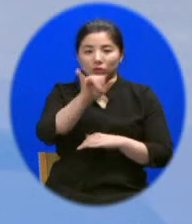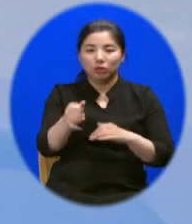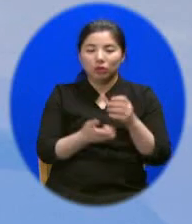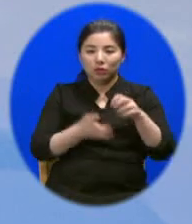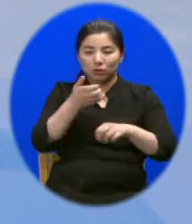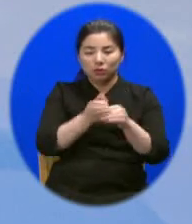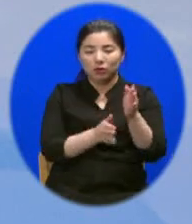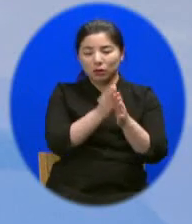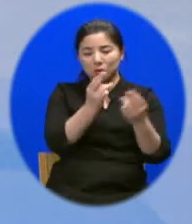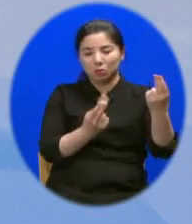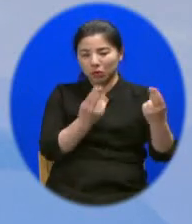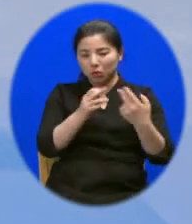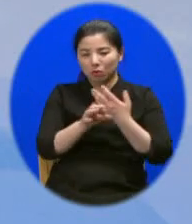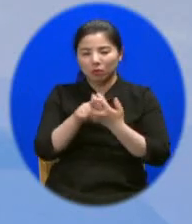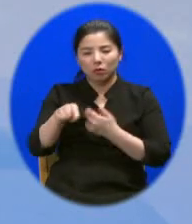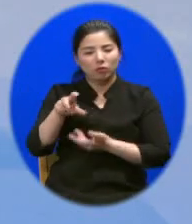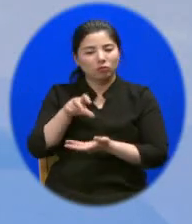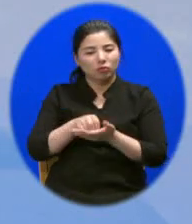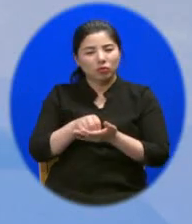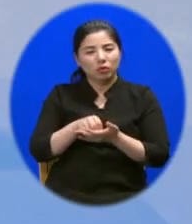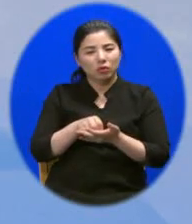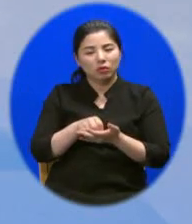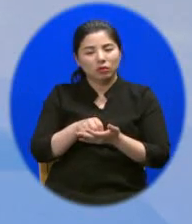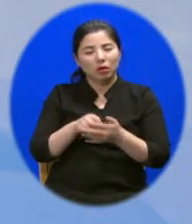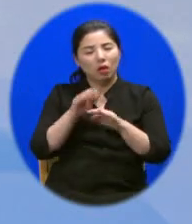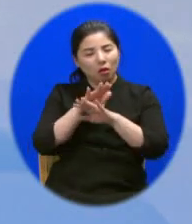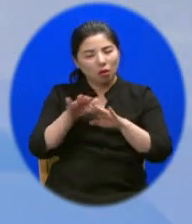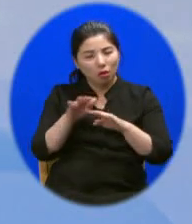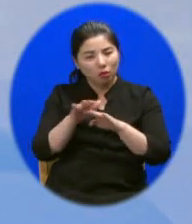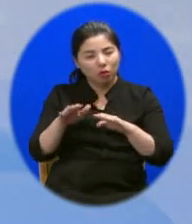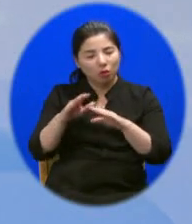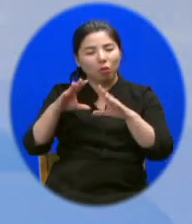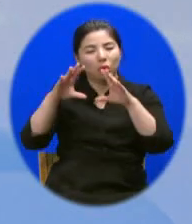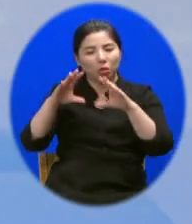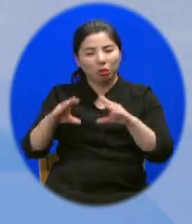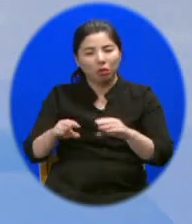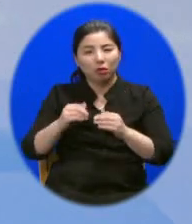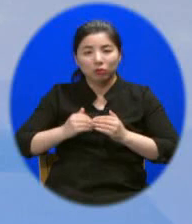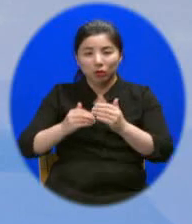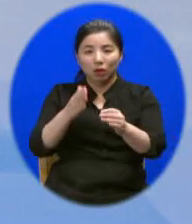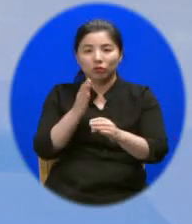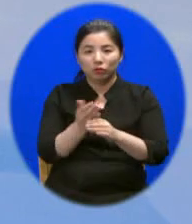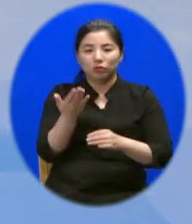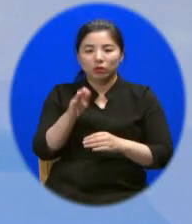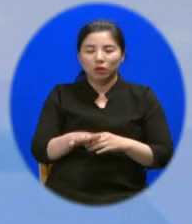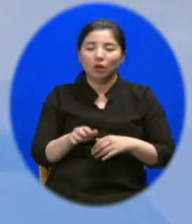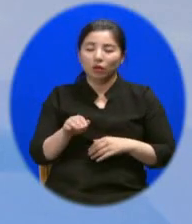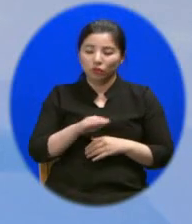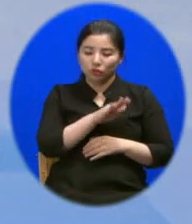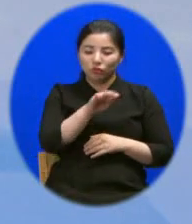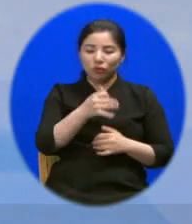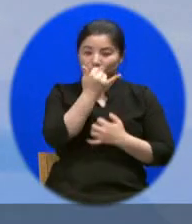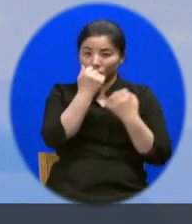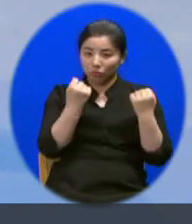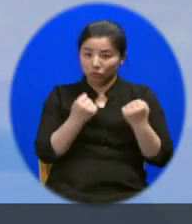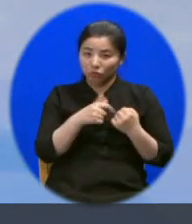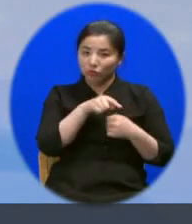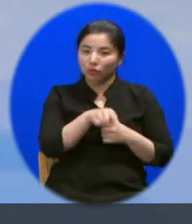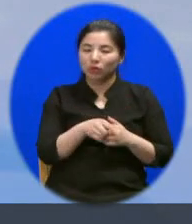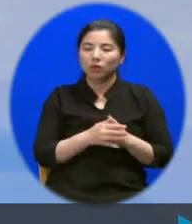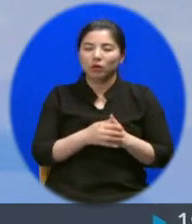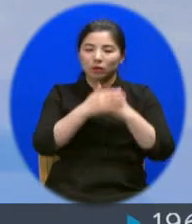혁신도시 에서는 이와 같은 문제가 완화 되거나 해소 되거나 하는 과정으로 쭉 하고 있는데 저희 같은 경우에는